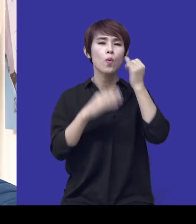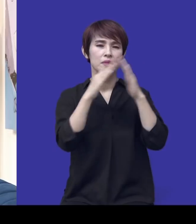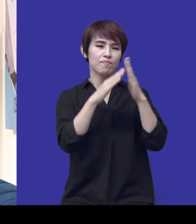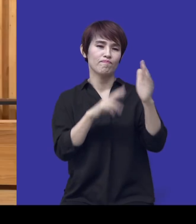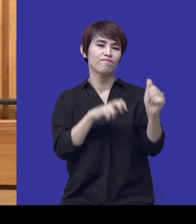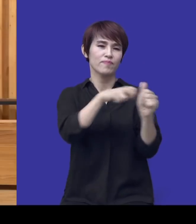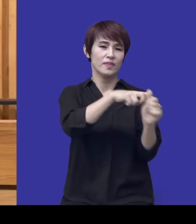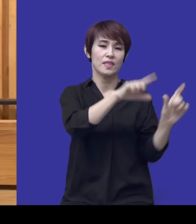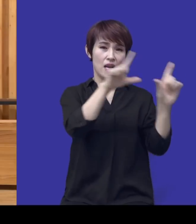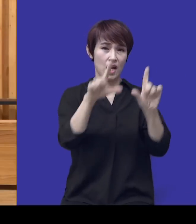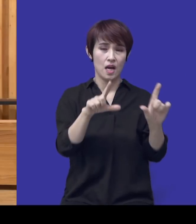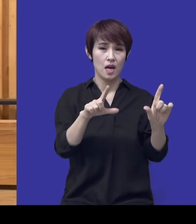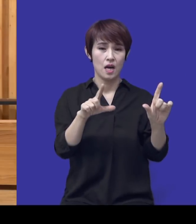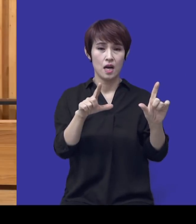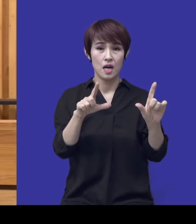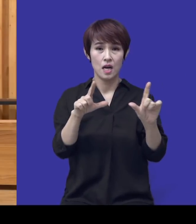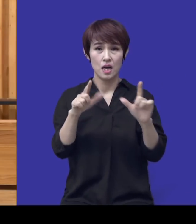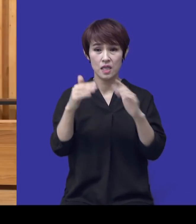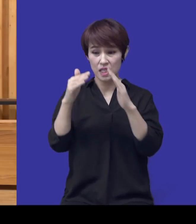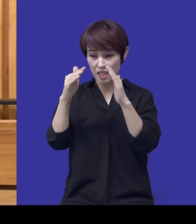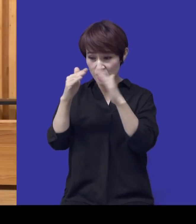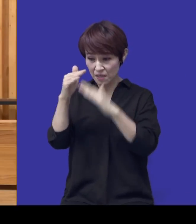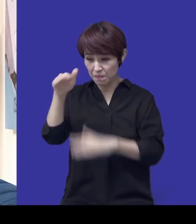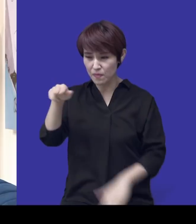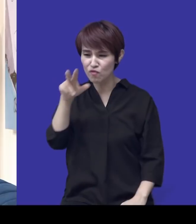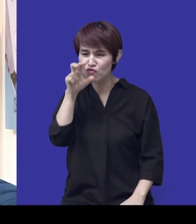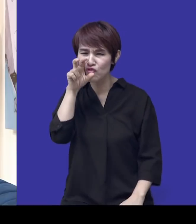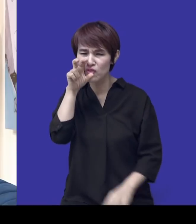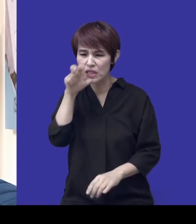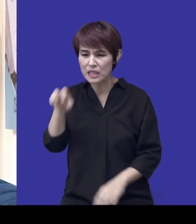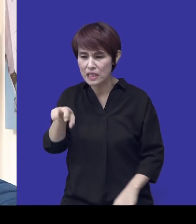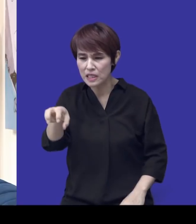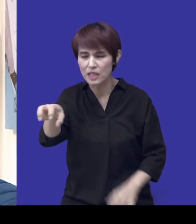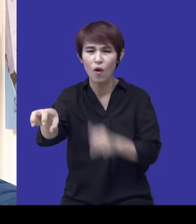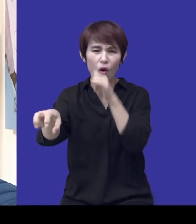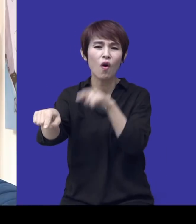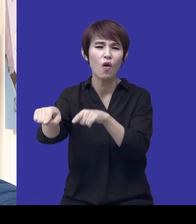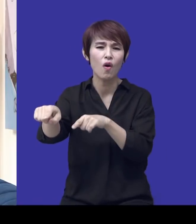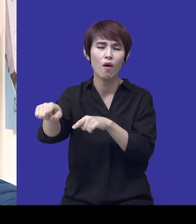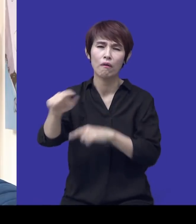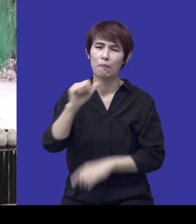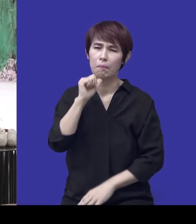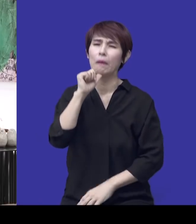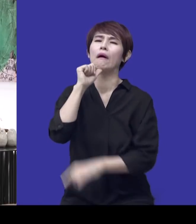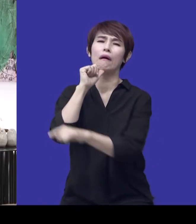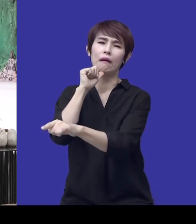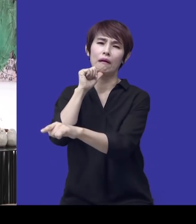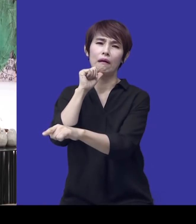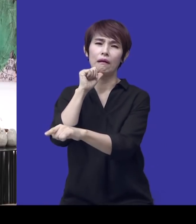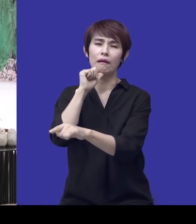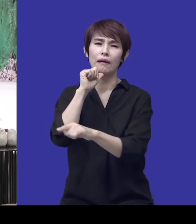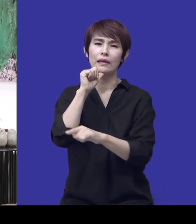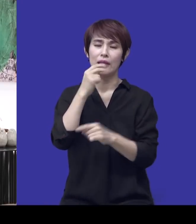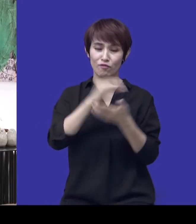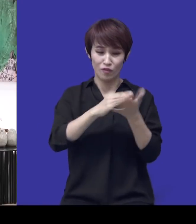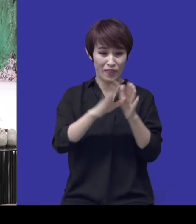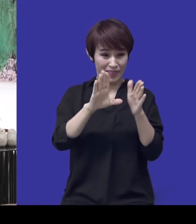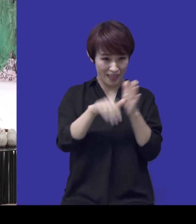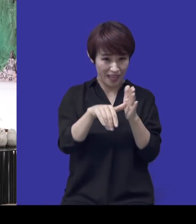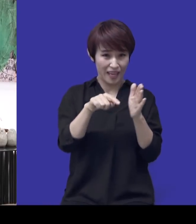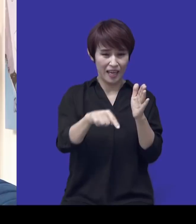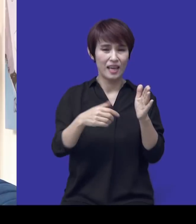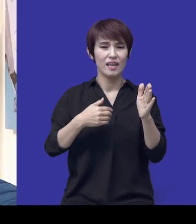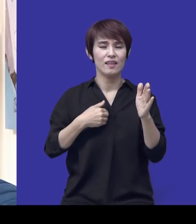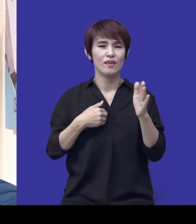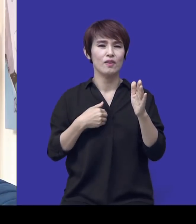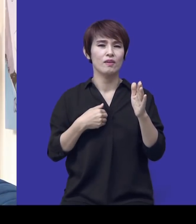쥐가 나왔었어요. 쥐가 나왔다고요? 네, 쥐가 나왔었고 그럴 정도로 굉장히 좀 가난했어요. 저희가. 예. 근데